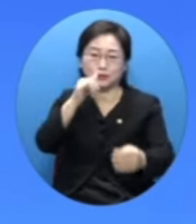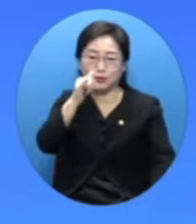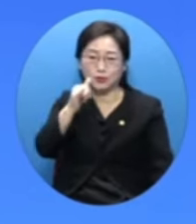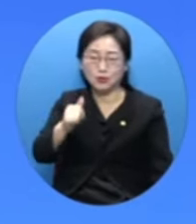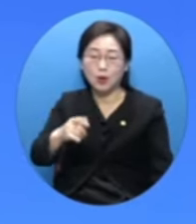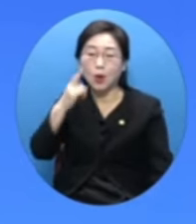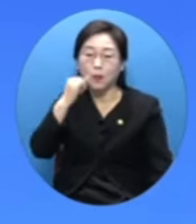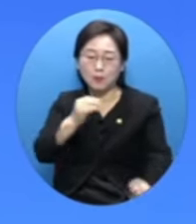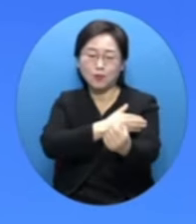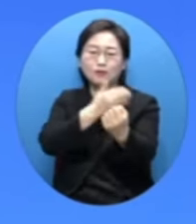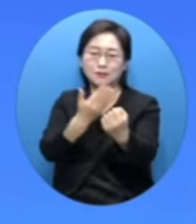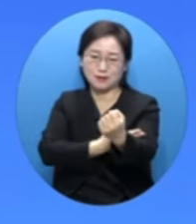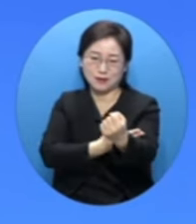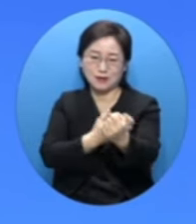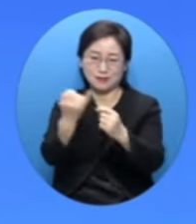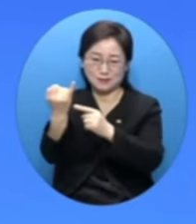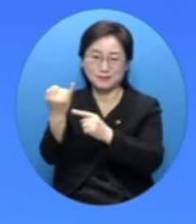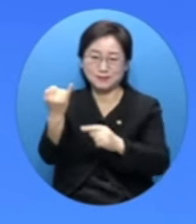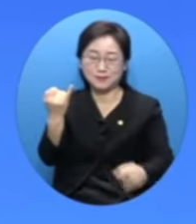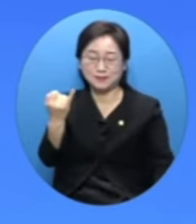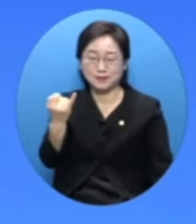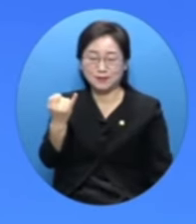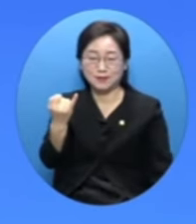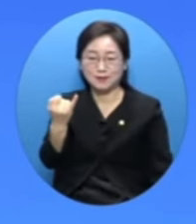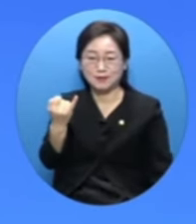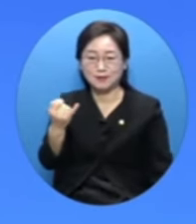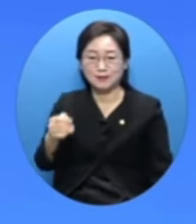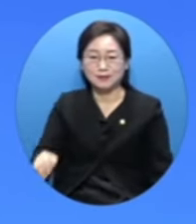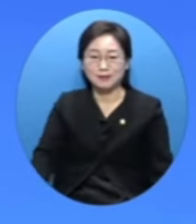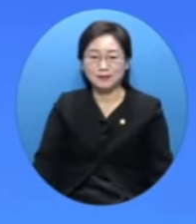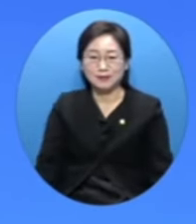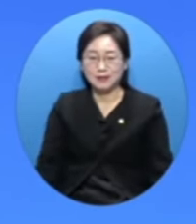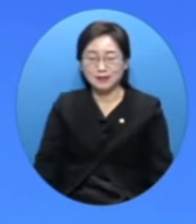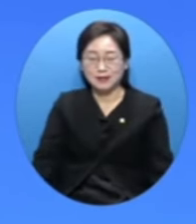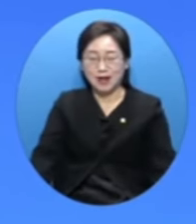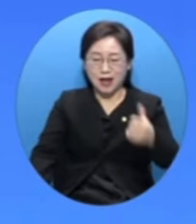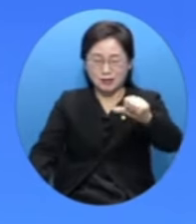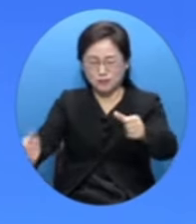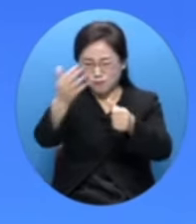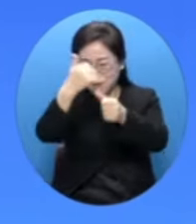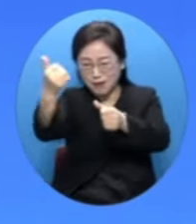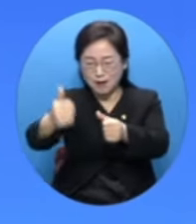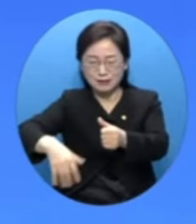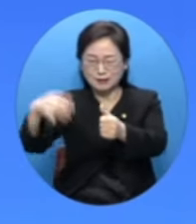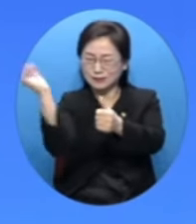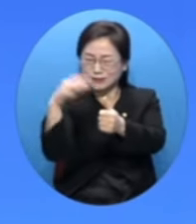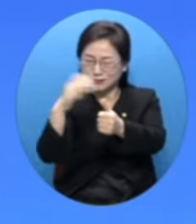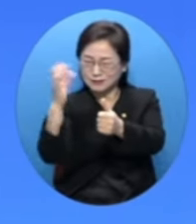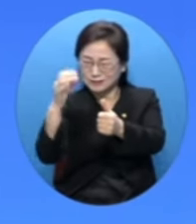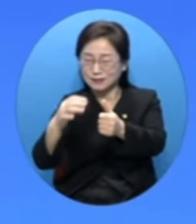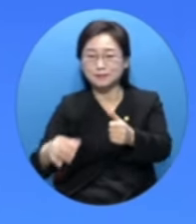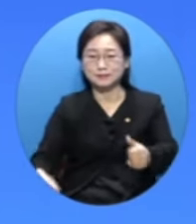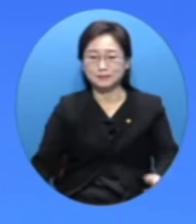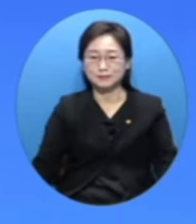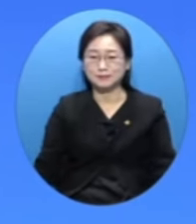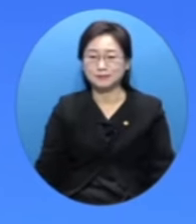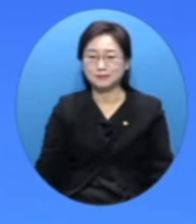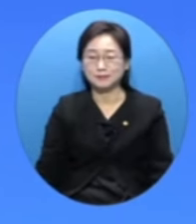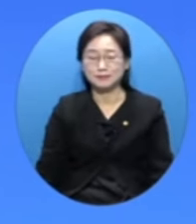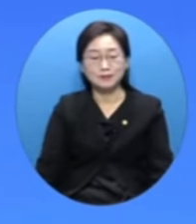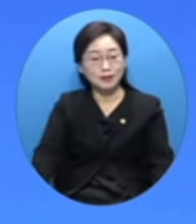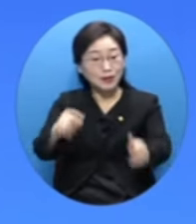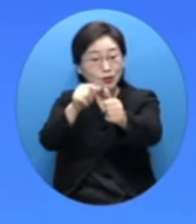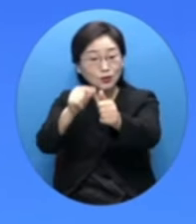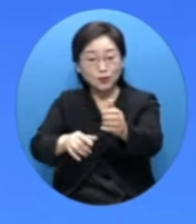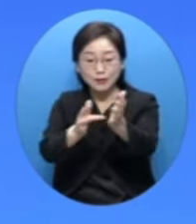어머니가 권사님인데 그날 불려가서 야단을 아주 직사게 맞았습니다. 넌